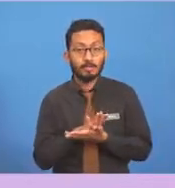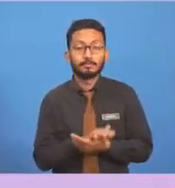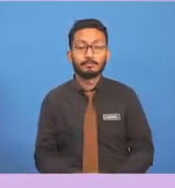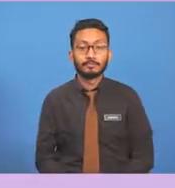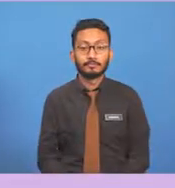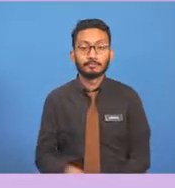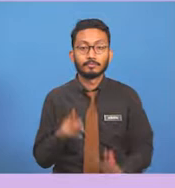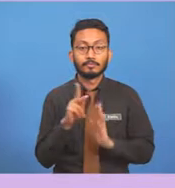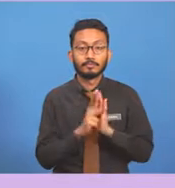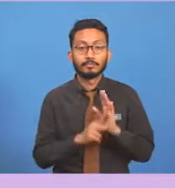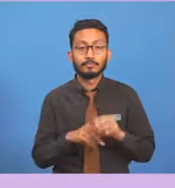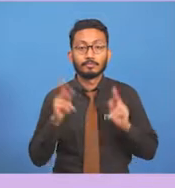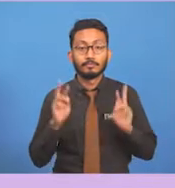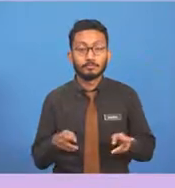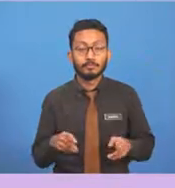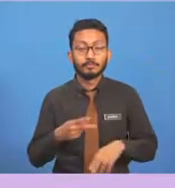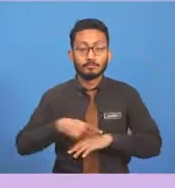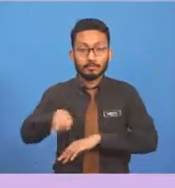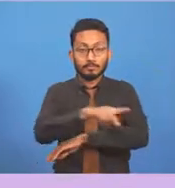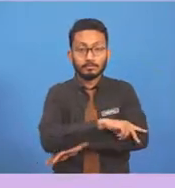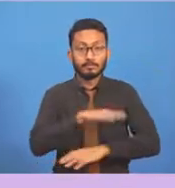pekebun sekolah,